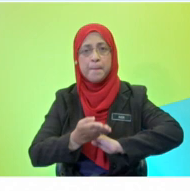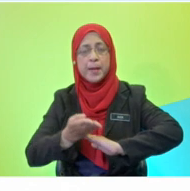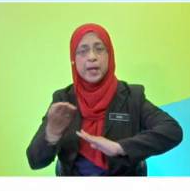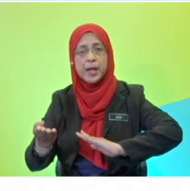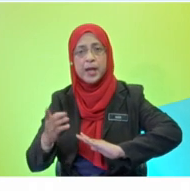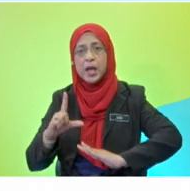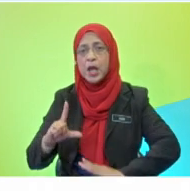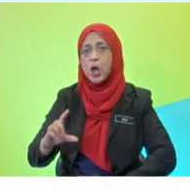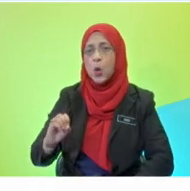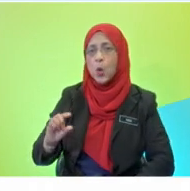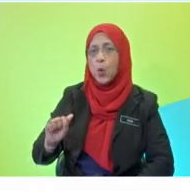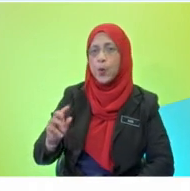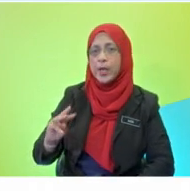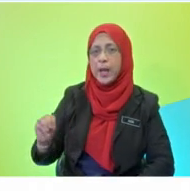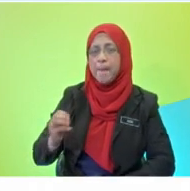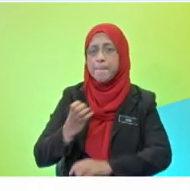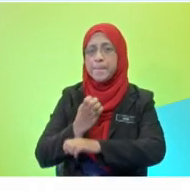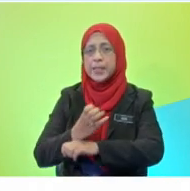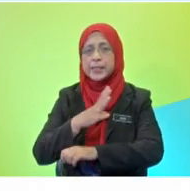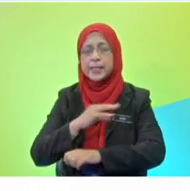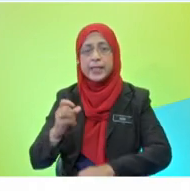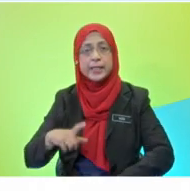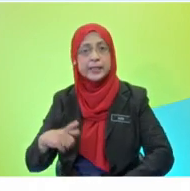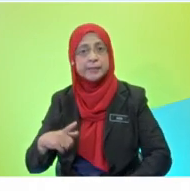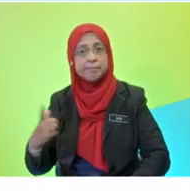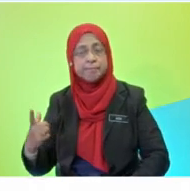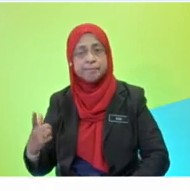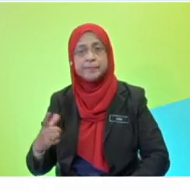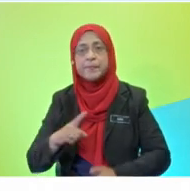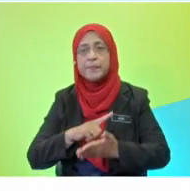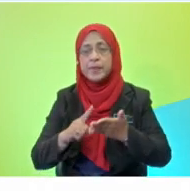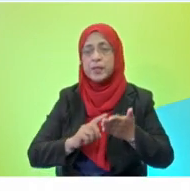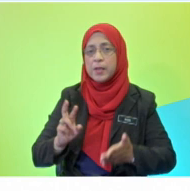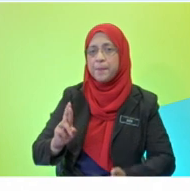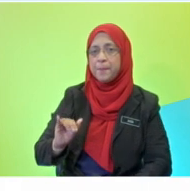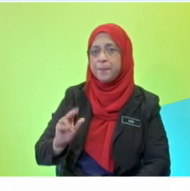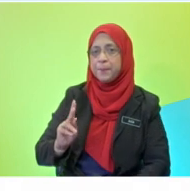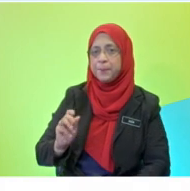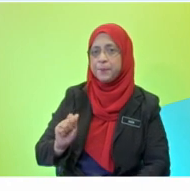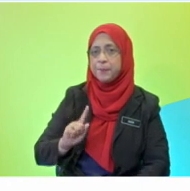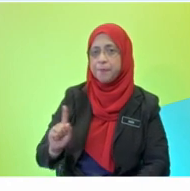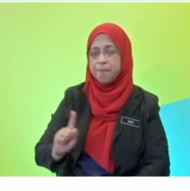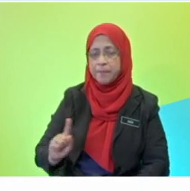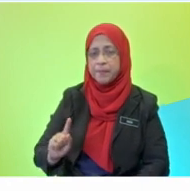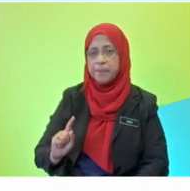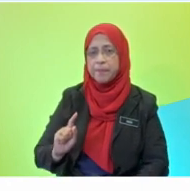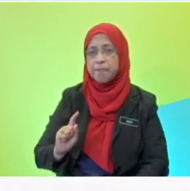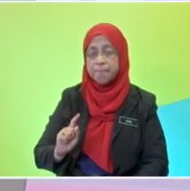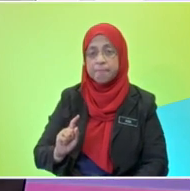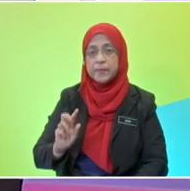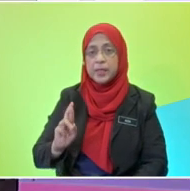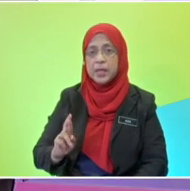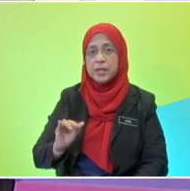logam emas dan sebagainya ya dan seterusnya zakat rikas rikas ini mungkin perkataan baru ya yaitu yang